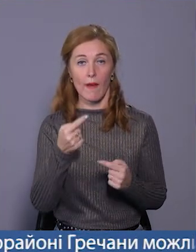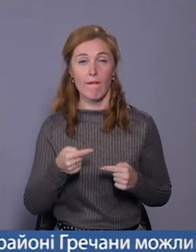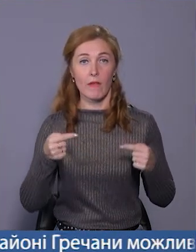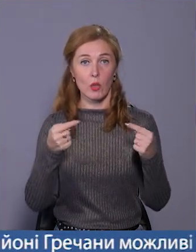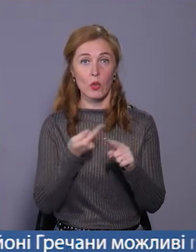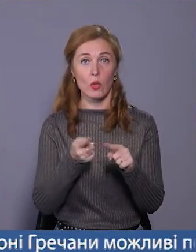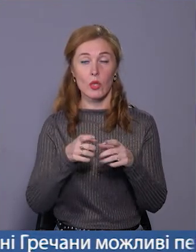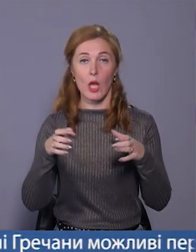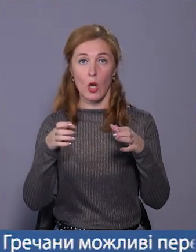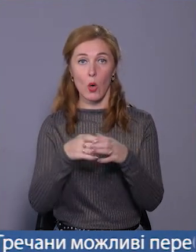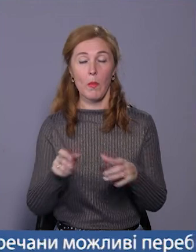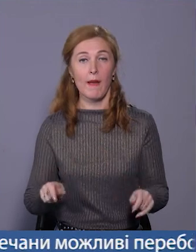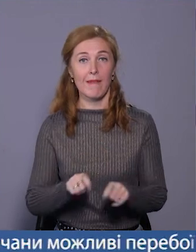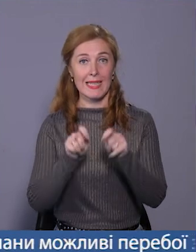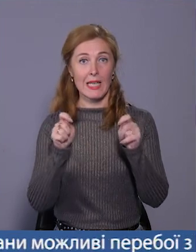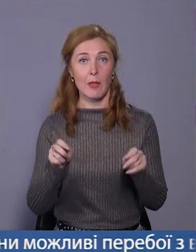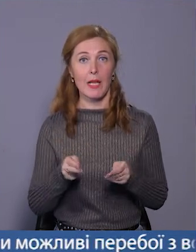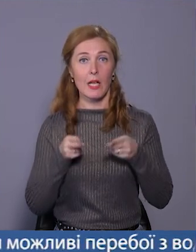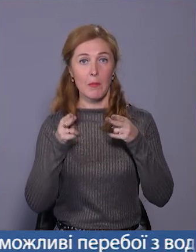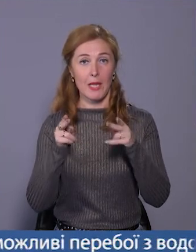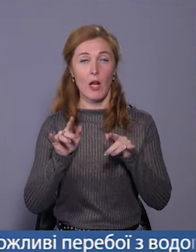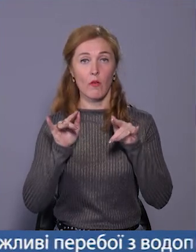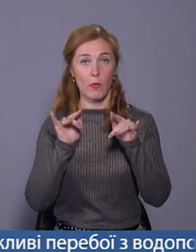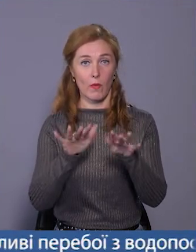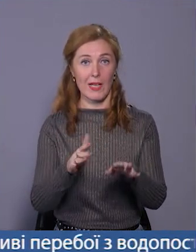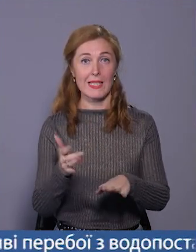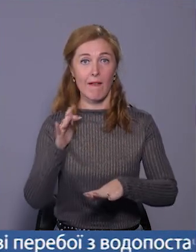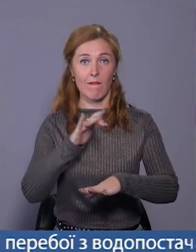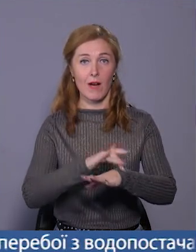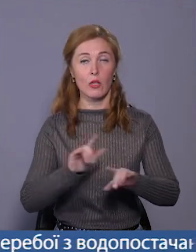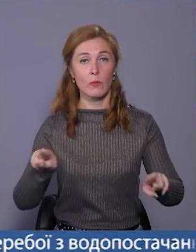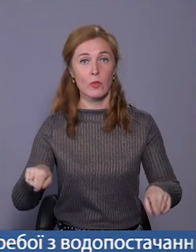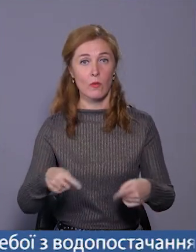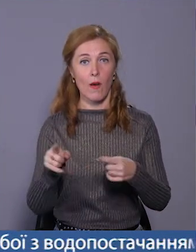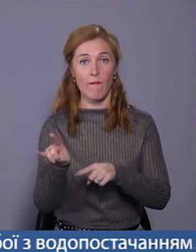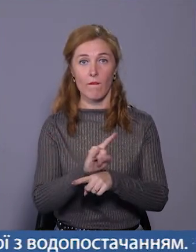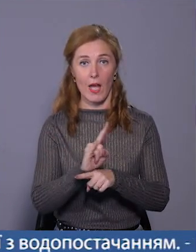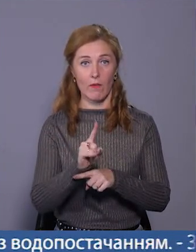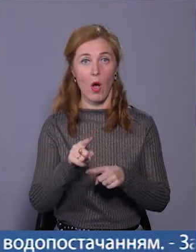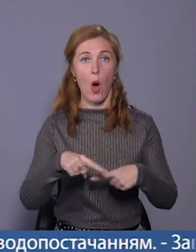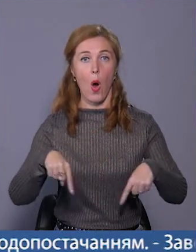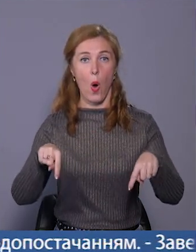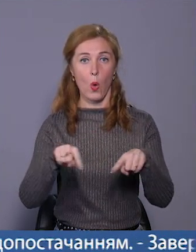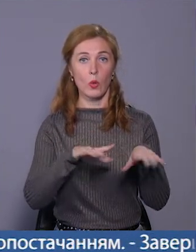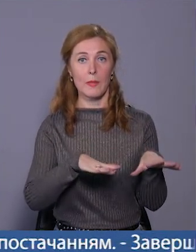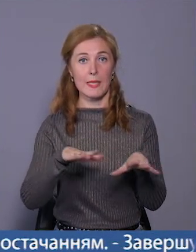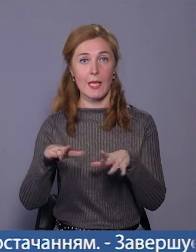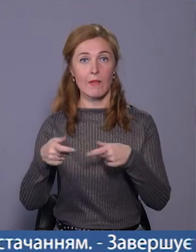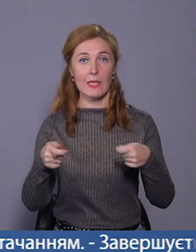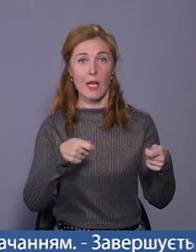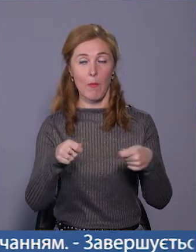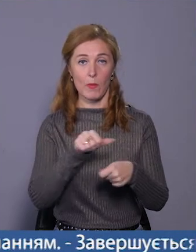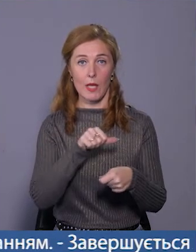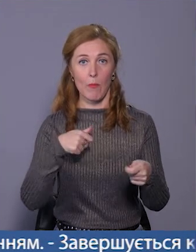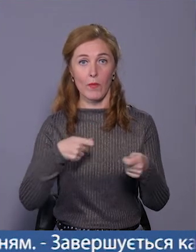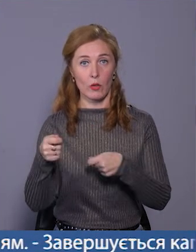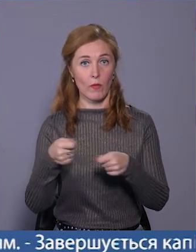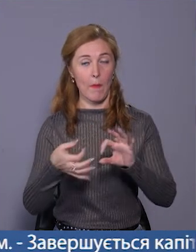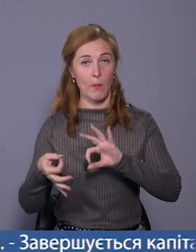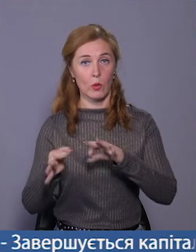групи осіб відкрили кримінальне провадження за фактом створення фейкового органу місцевого самоврядування.